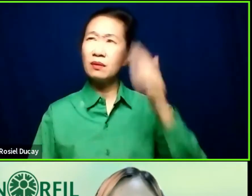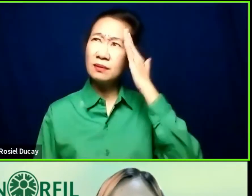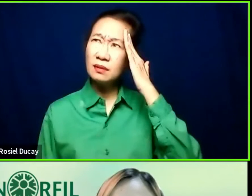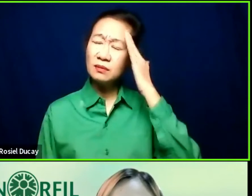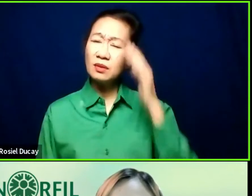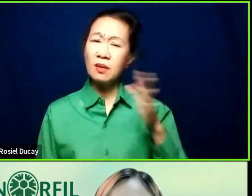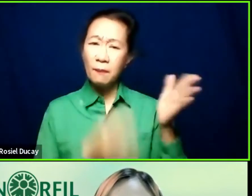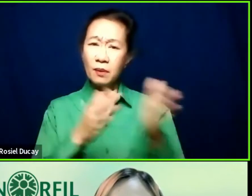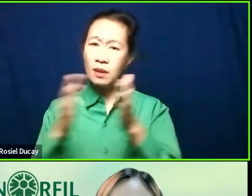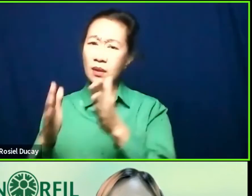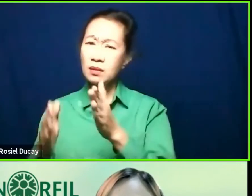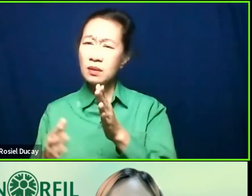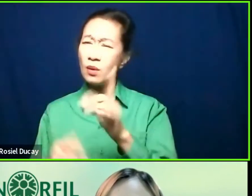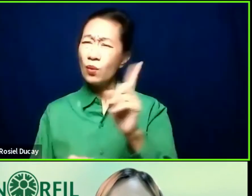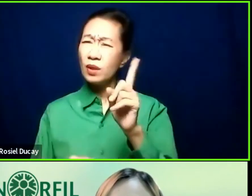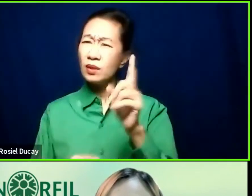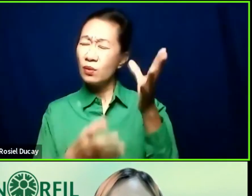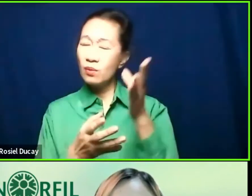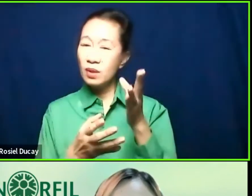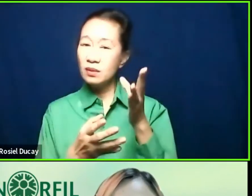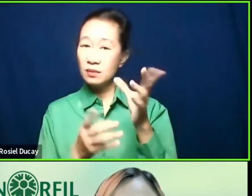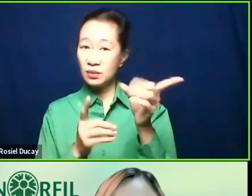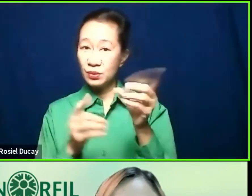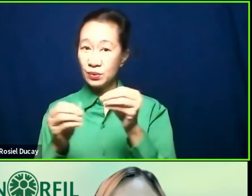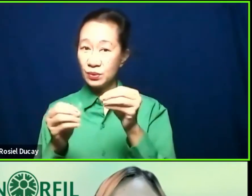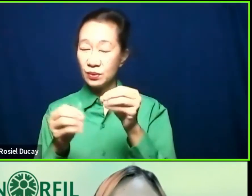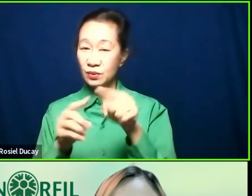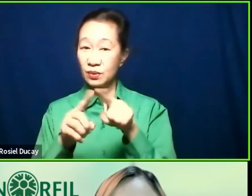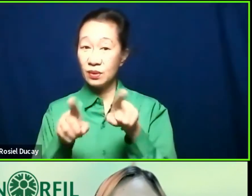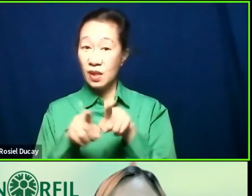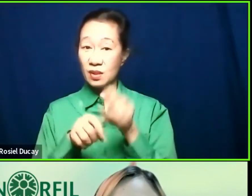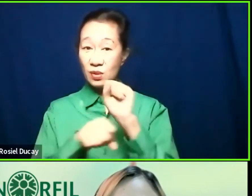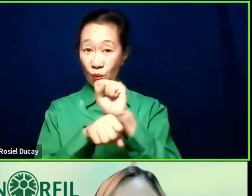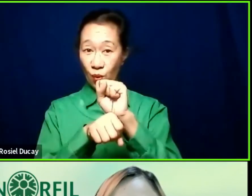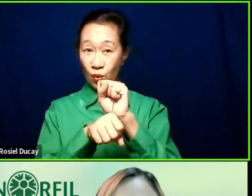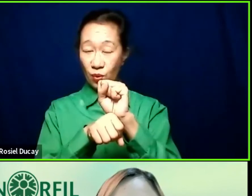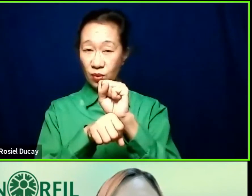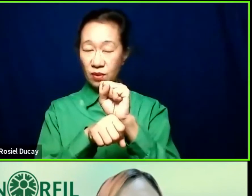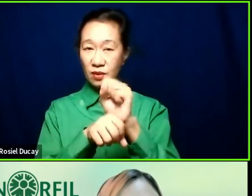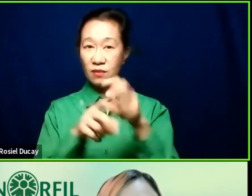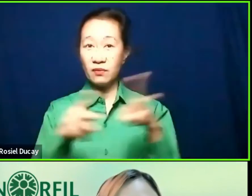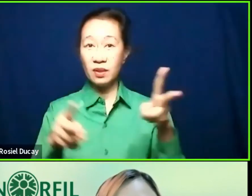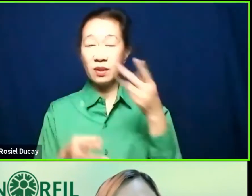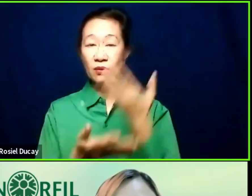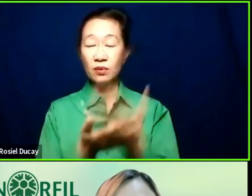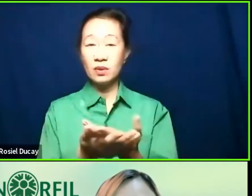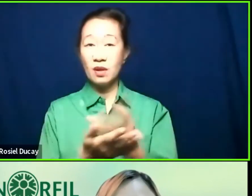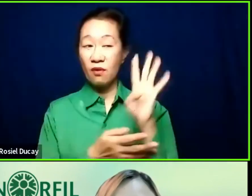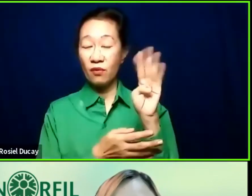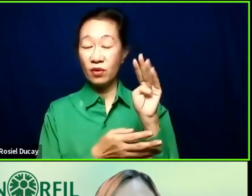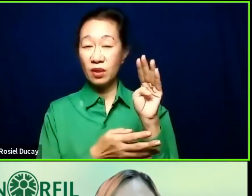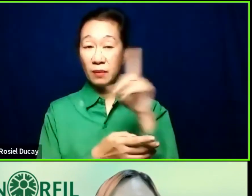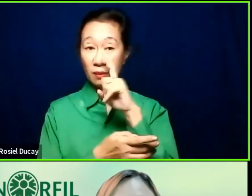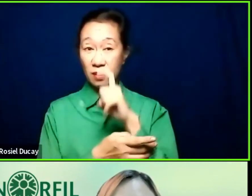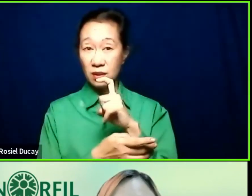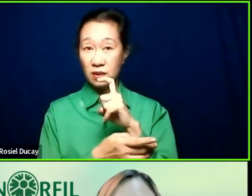plan for him kung ano ba yung gusto niyang gawin as work, no? Very good po, 14 years old pa lang siya, no?